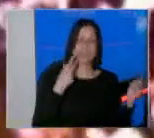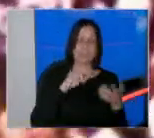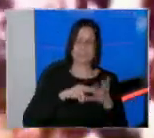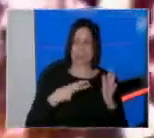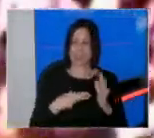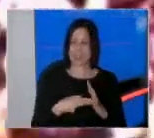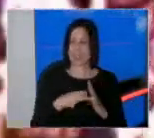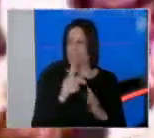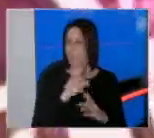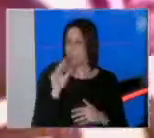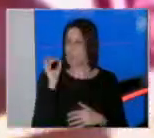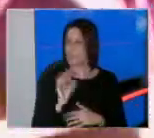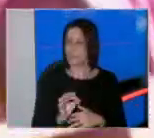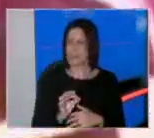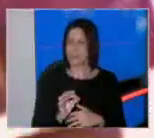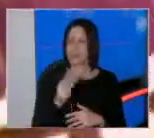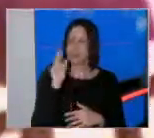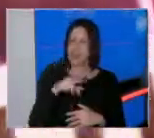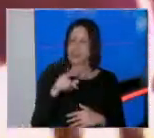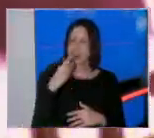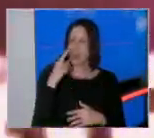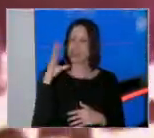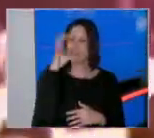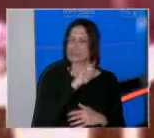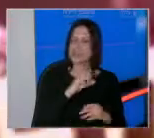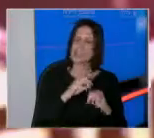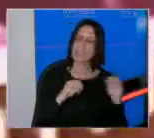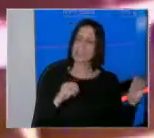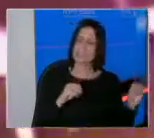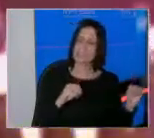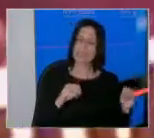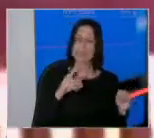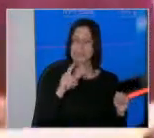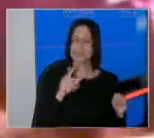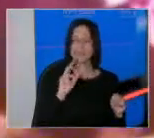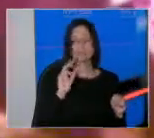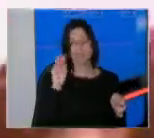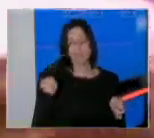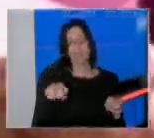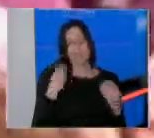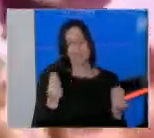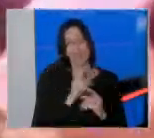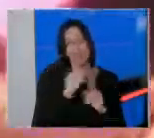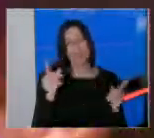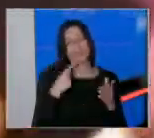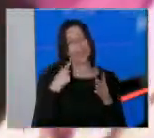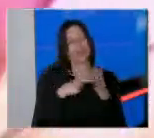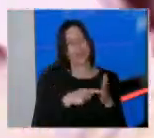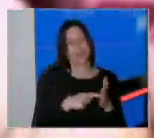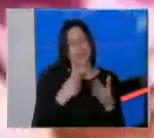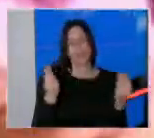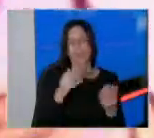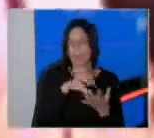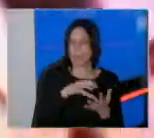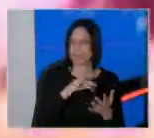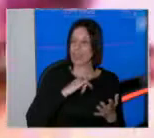אבל לא באמת יש פה אג'נדה מזרחית, אלא היא רתומה לדברים אחרים. למשל, הדבר המרכזי שמעניין